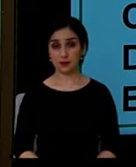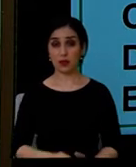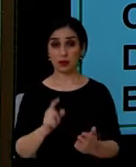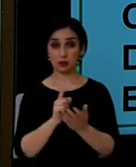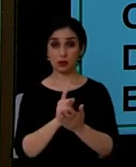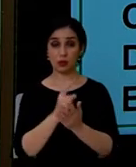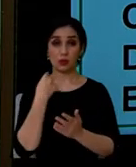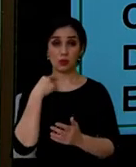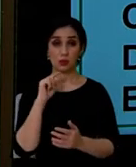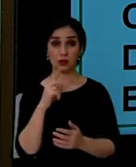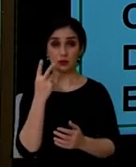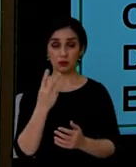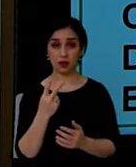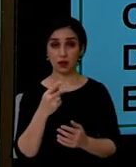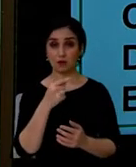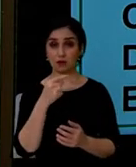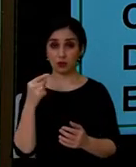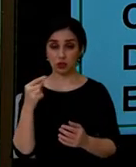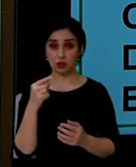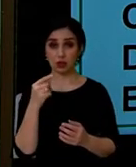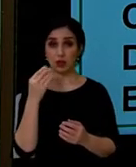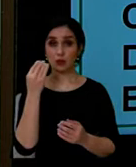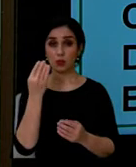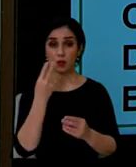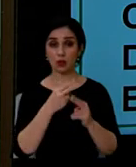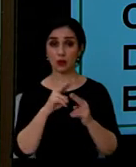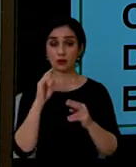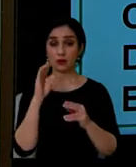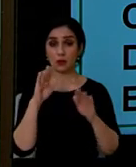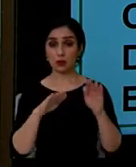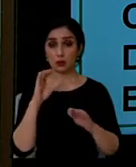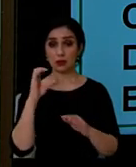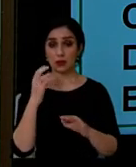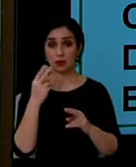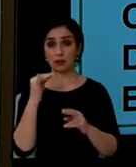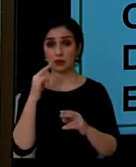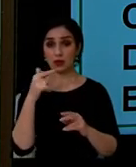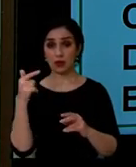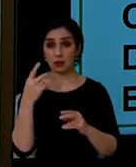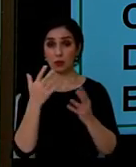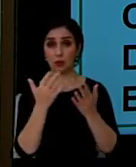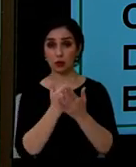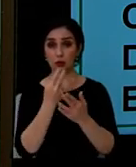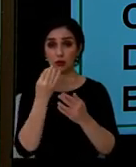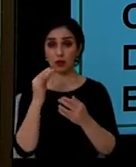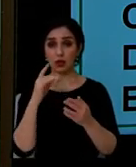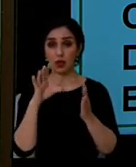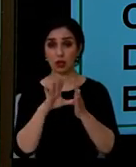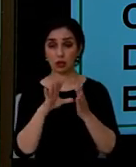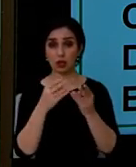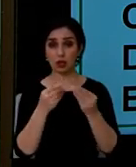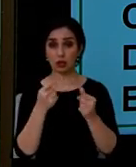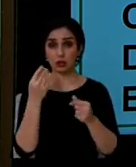Задание номер 2. Вычислите массу серебра в граммах, полученного при электролизе